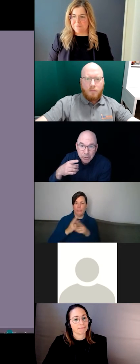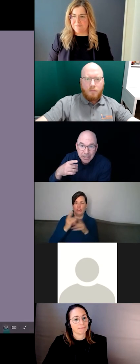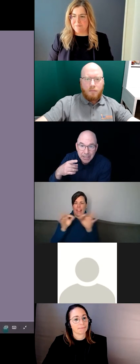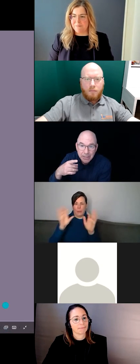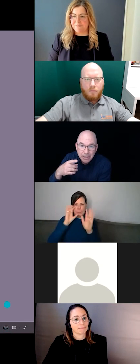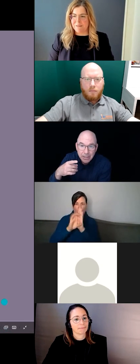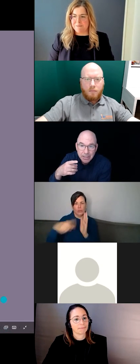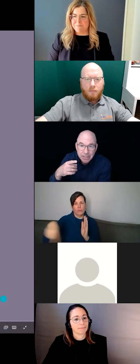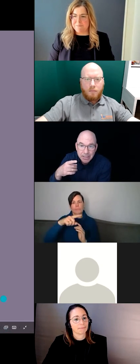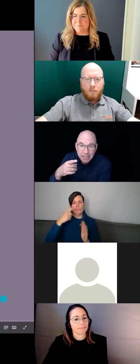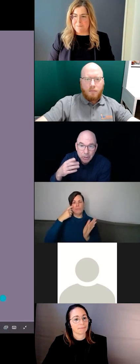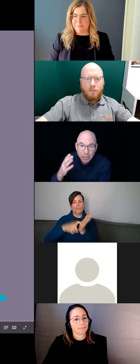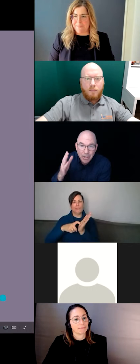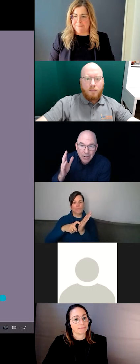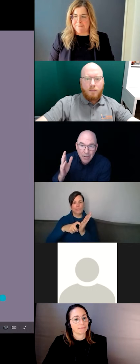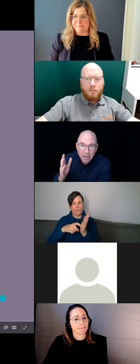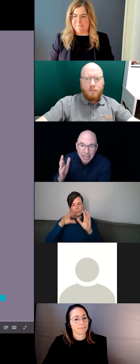Donc, la photo encore.